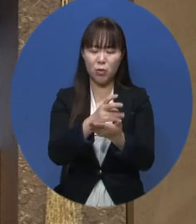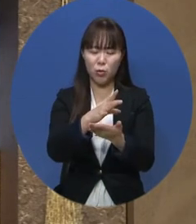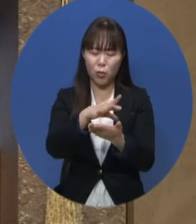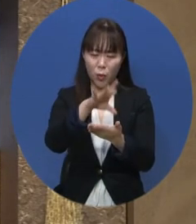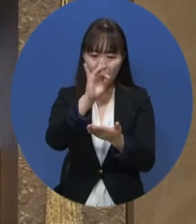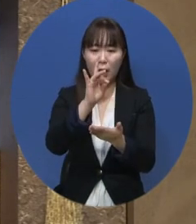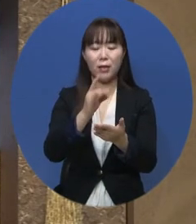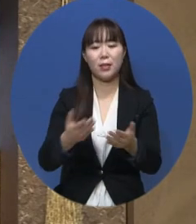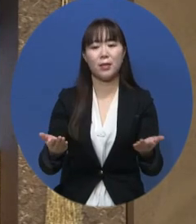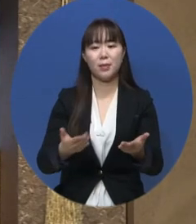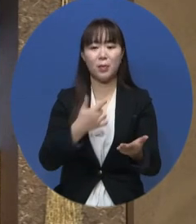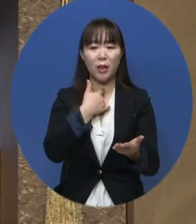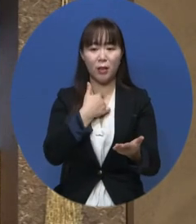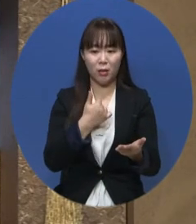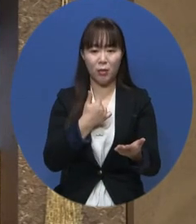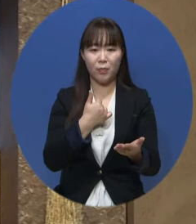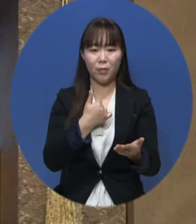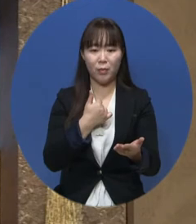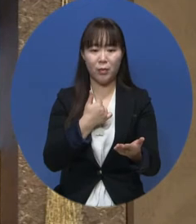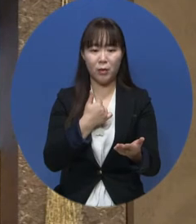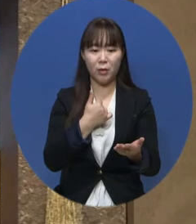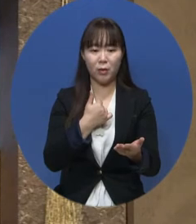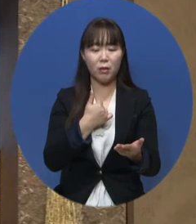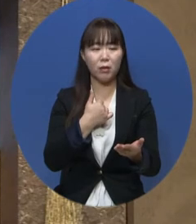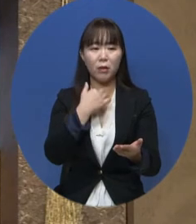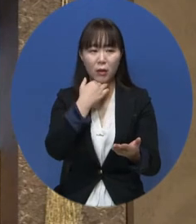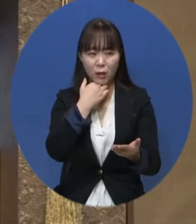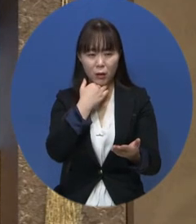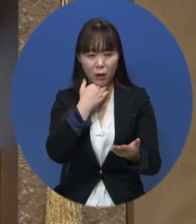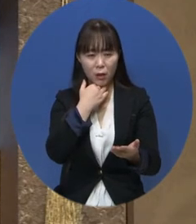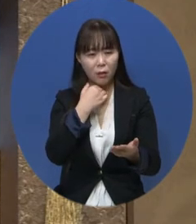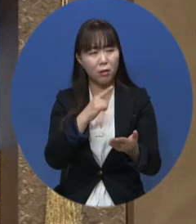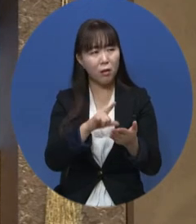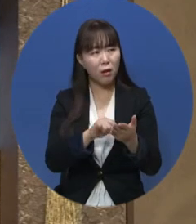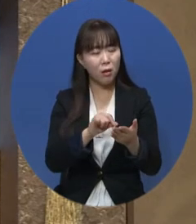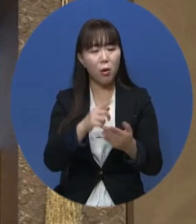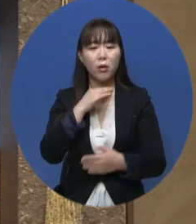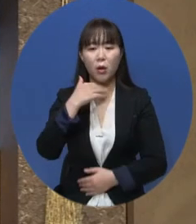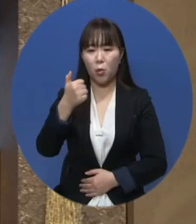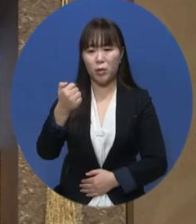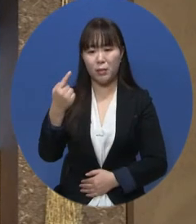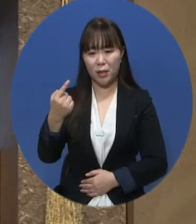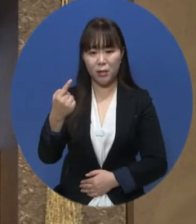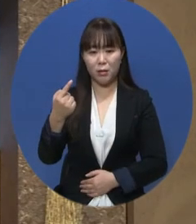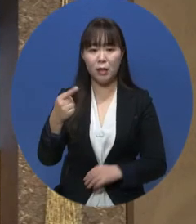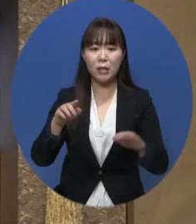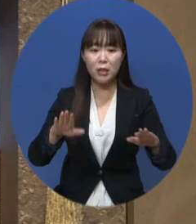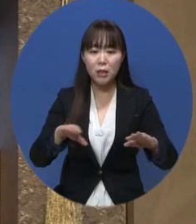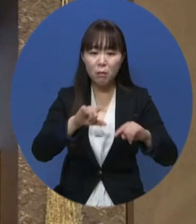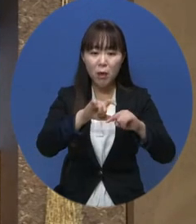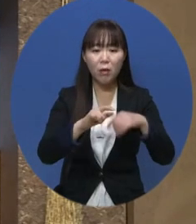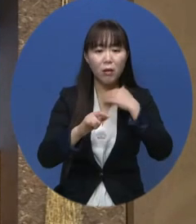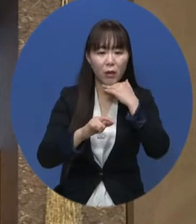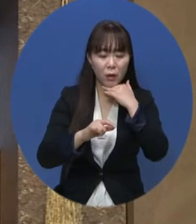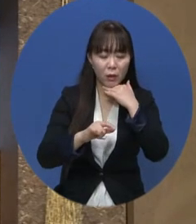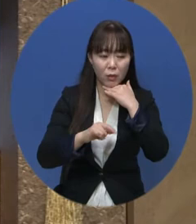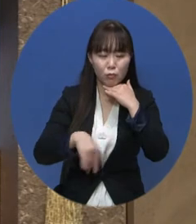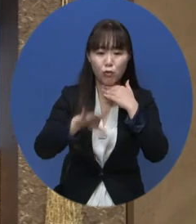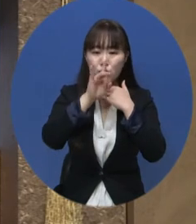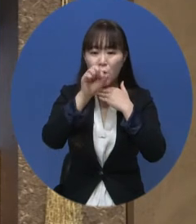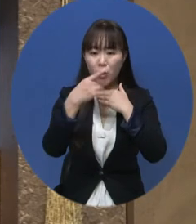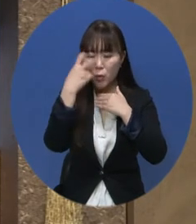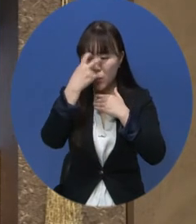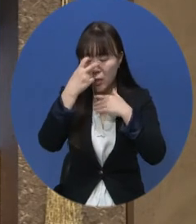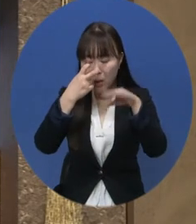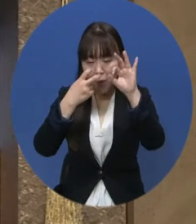초기에 근무했던 인력들의 평균 연령이 한 51세였거든요. 네. 근데 지금 평균 연령을 저희 중앙회가